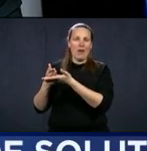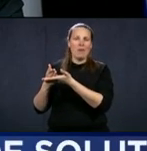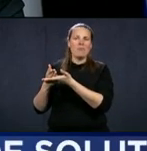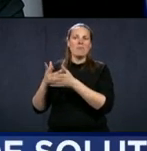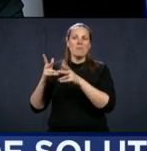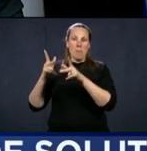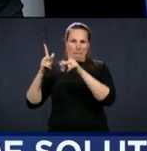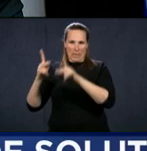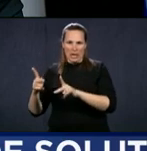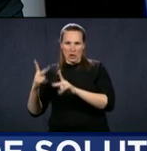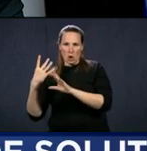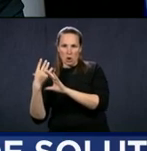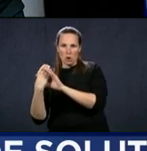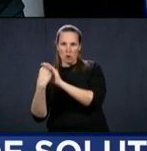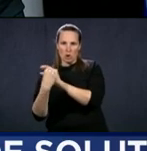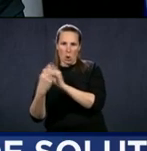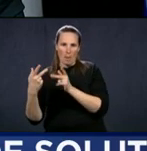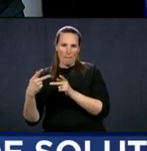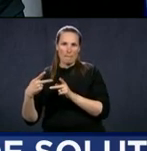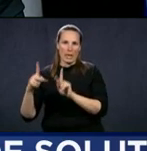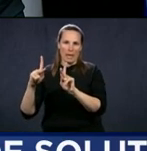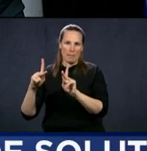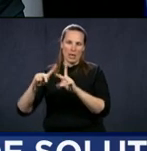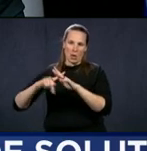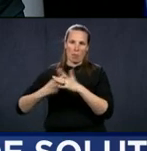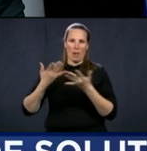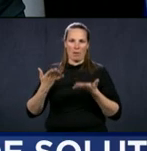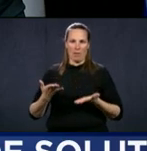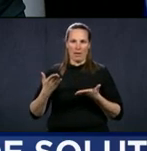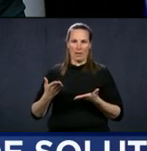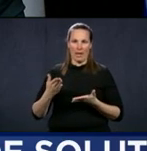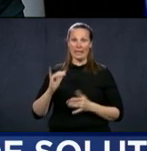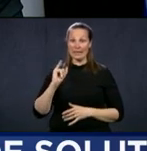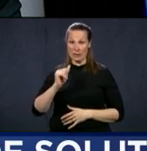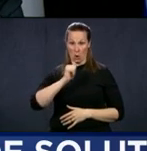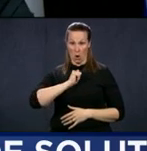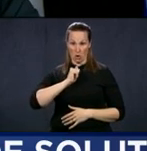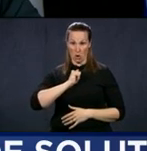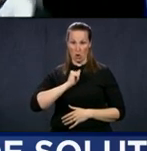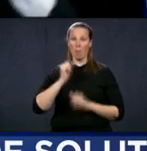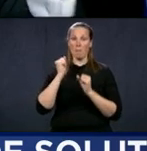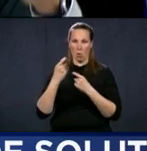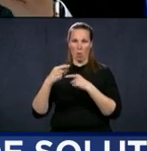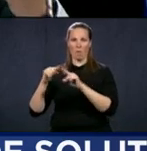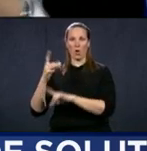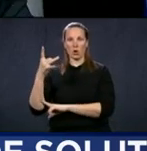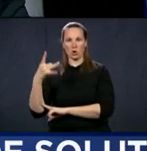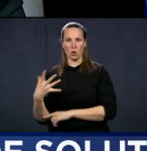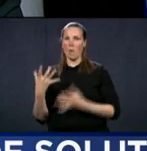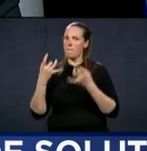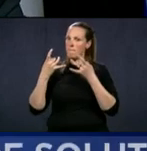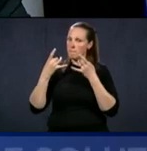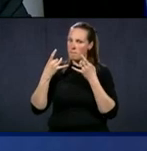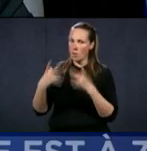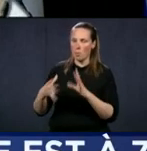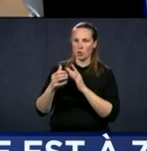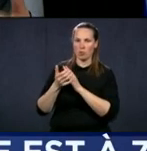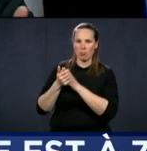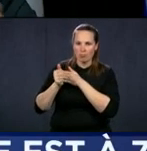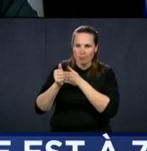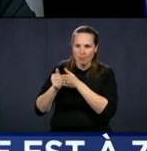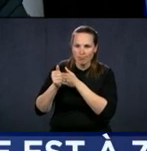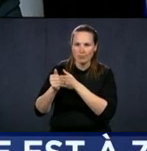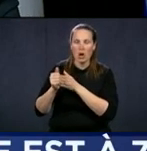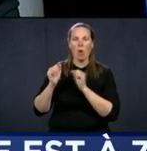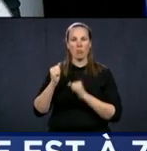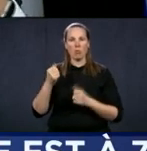peuvent sortir dès maintenant à l'extérieur sans être accompagnés, s'ils sont autonomes, etc. Là, c'est pas quelque chose qui commence le 11 avril. Les gens peuvent aller